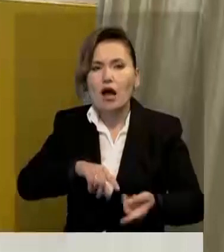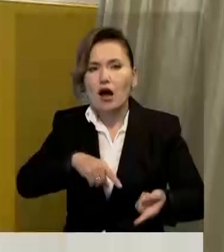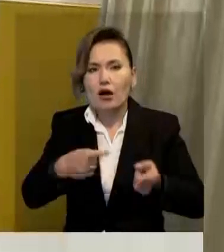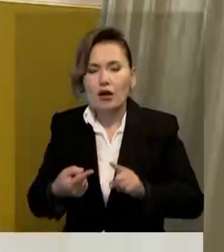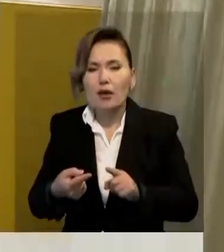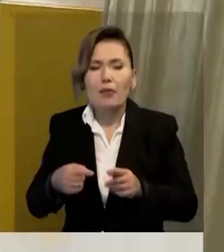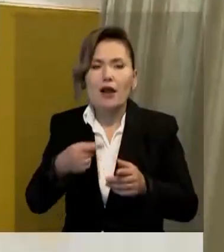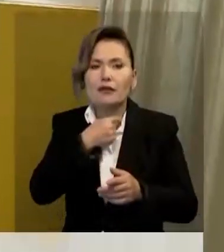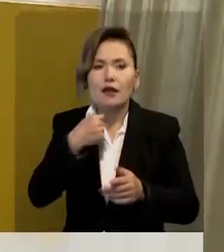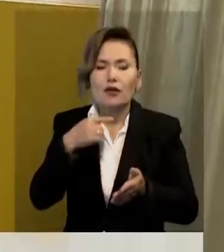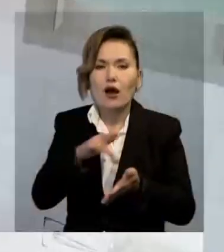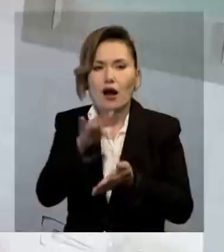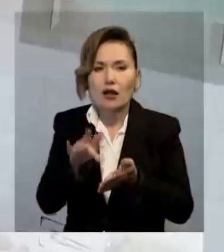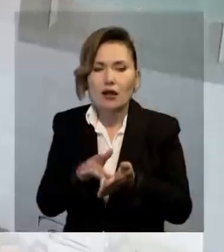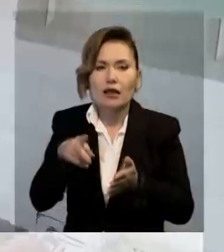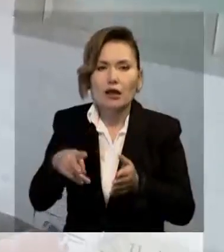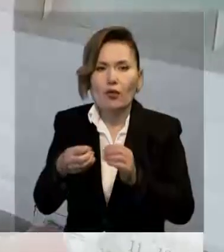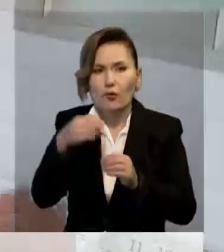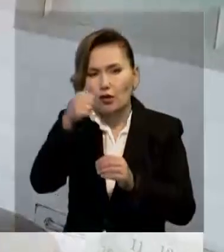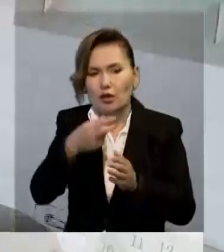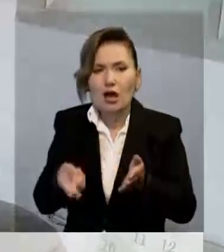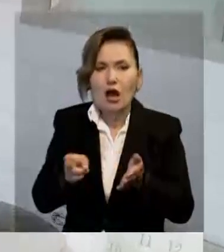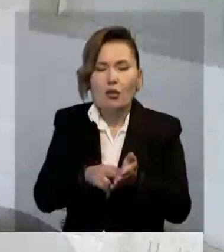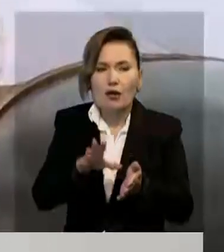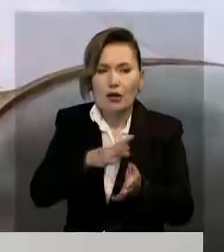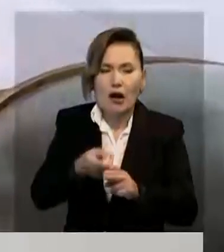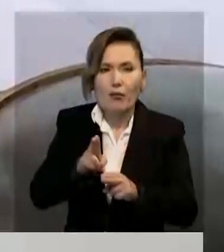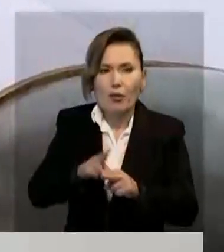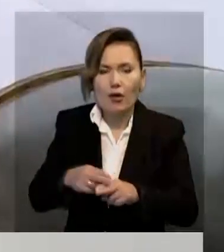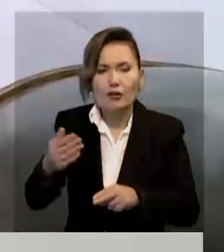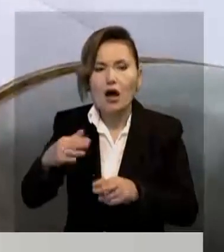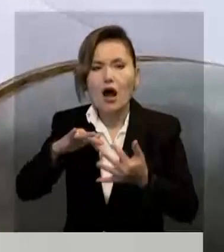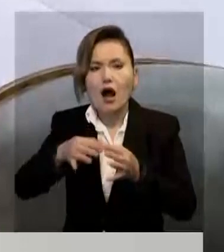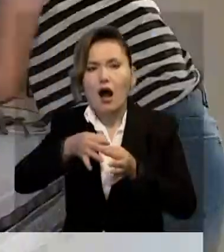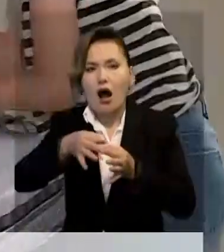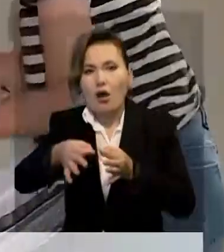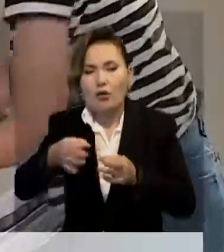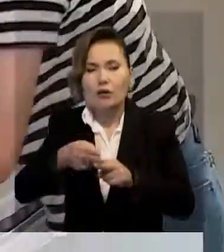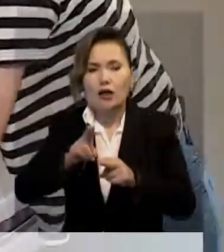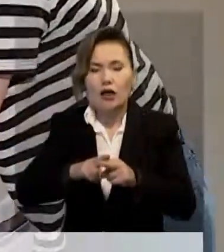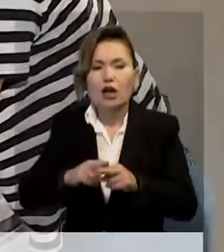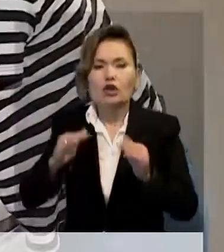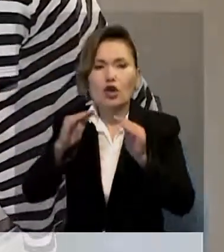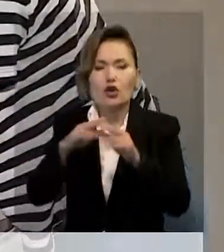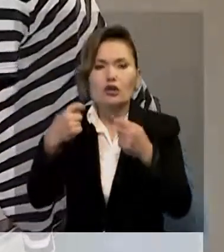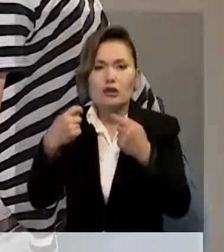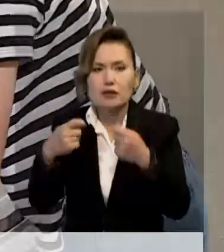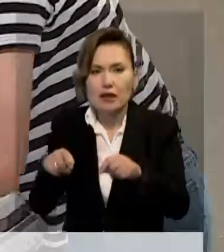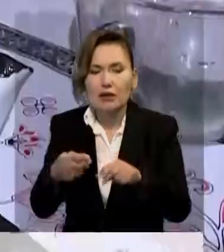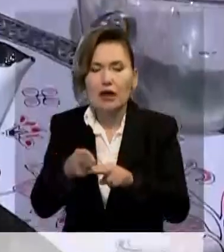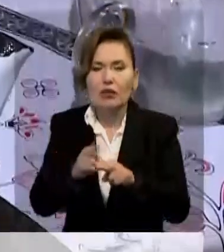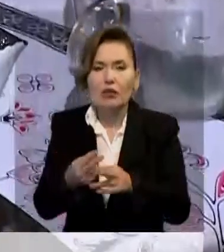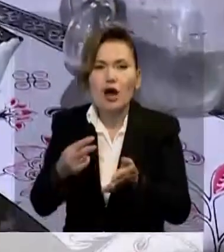жылы Сарқан ауданынан көшіп келген. Үйімізді сатқанымыз сол еді, доллар бағамы аспандап, пәтер құны шарықтап кетті. Ауылдағы